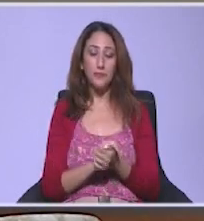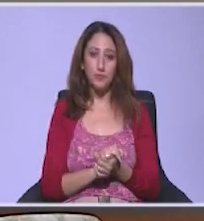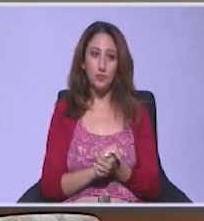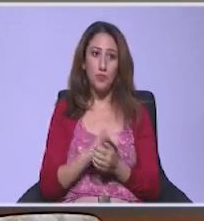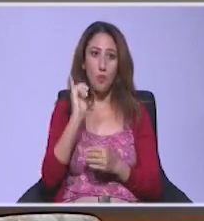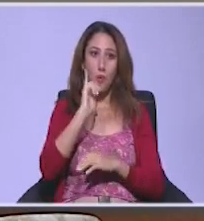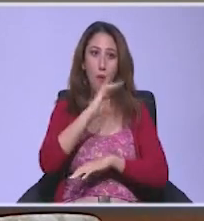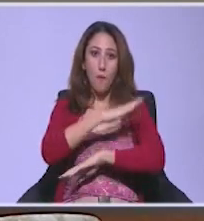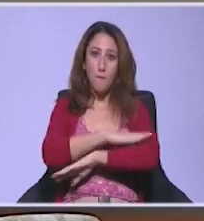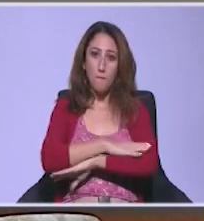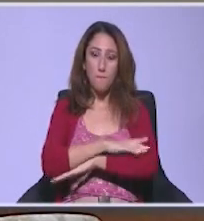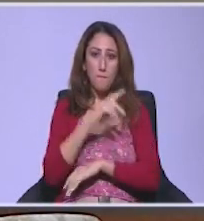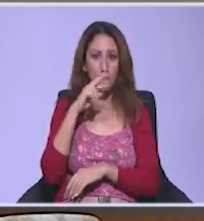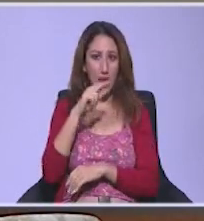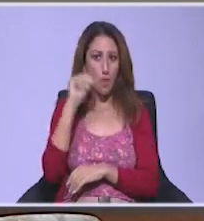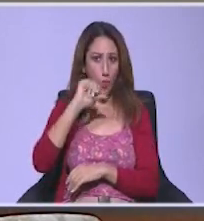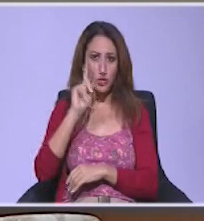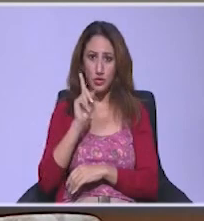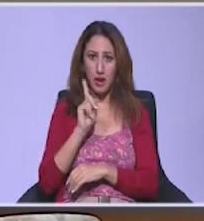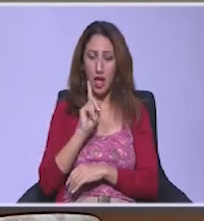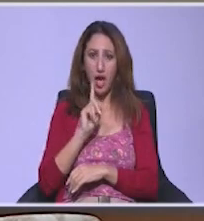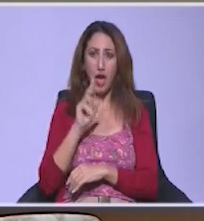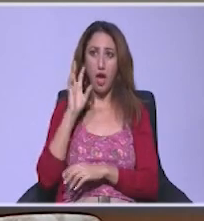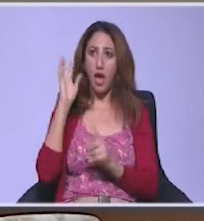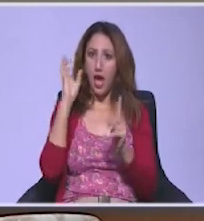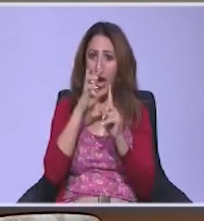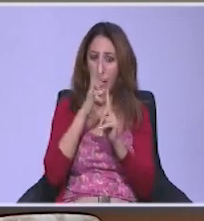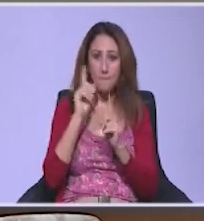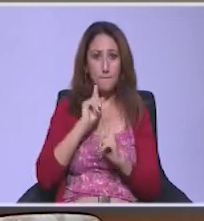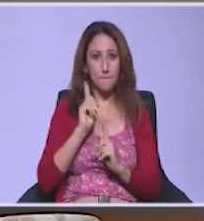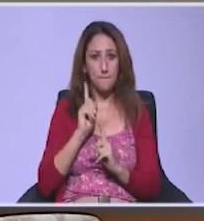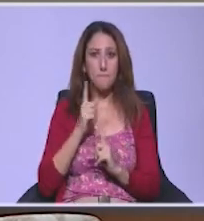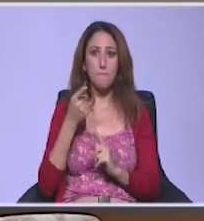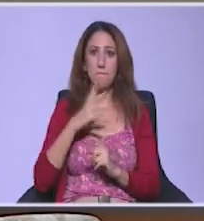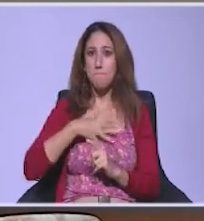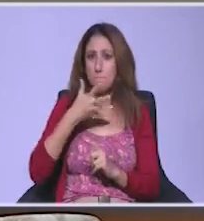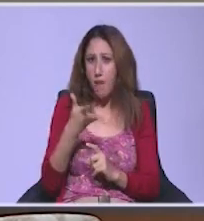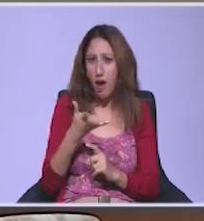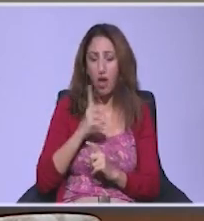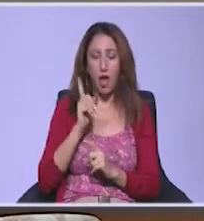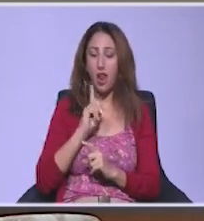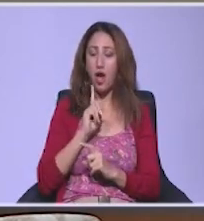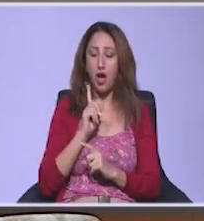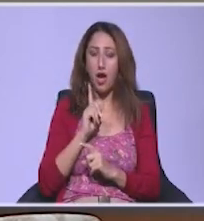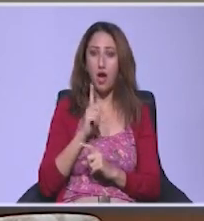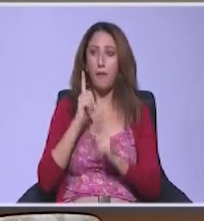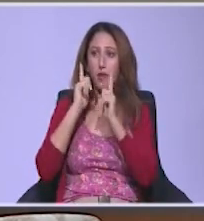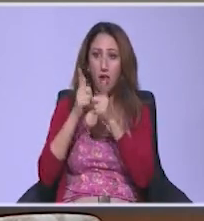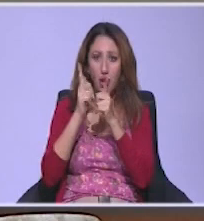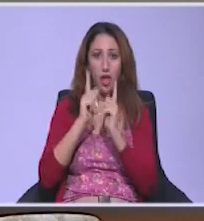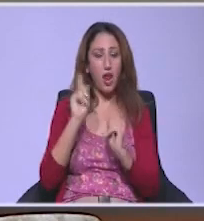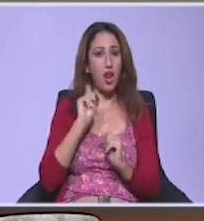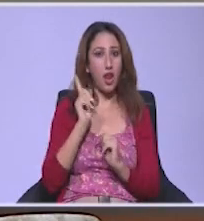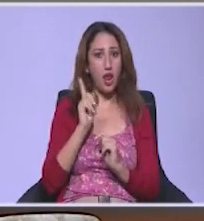الأخلاق ضد القبح، ضد الهدم، ضد الكراهية، ضد التنمر،